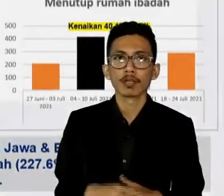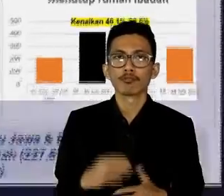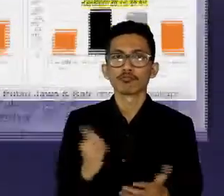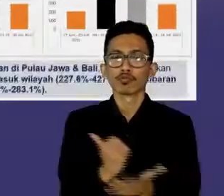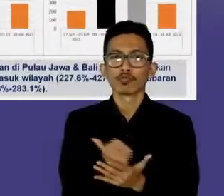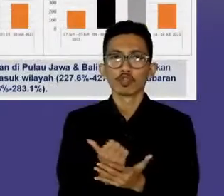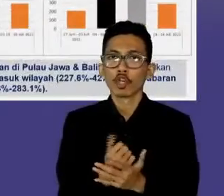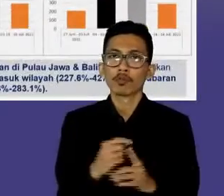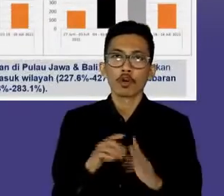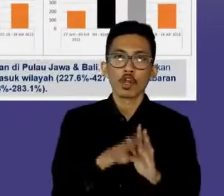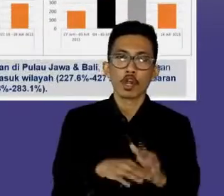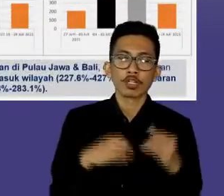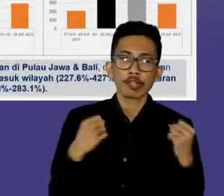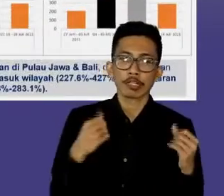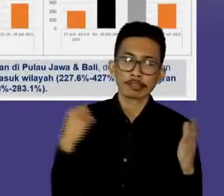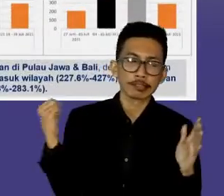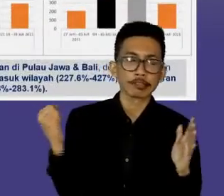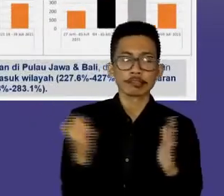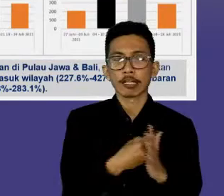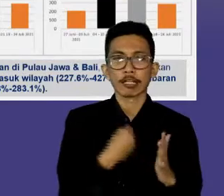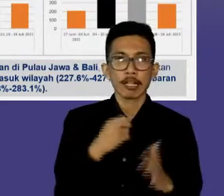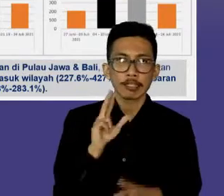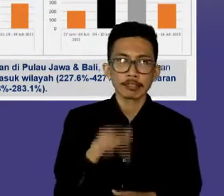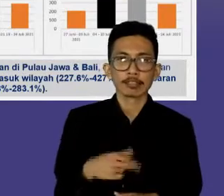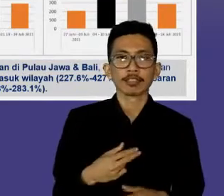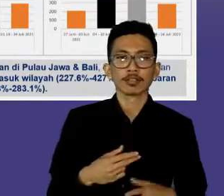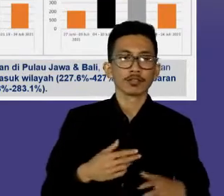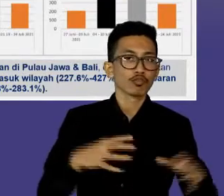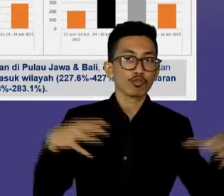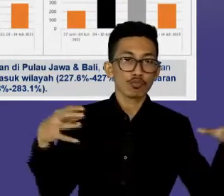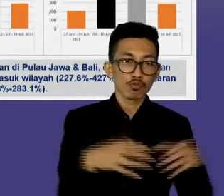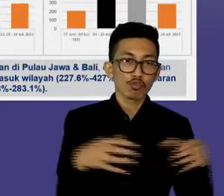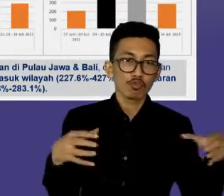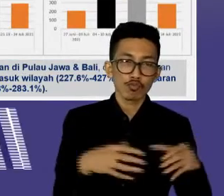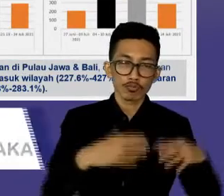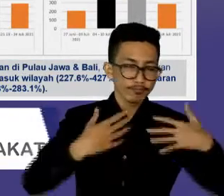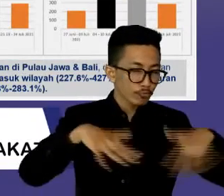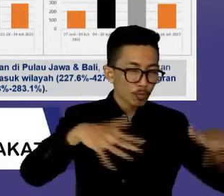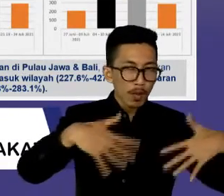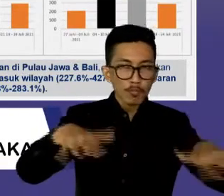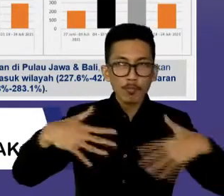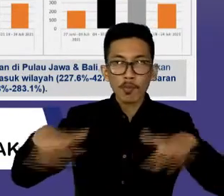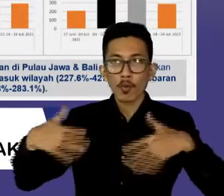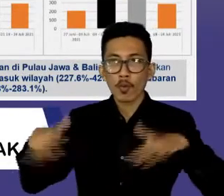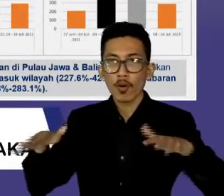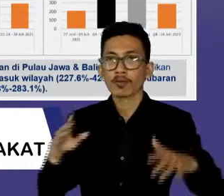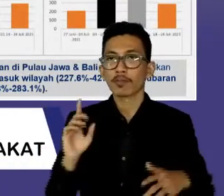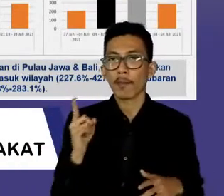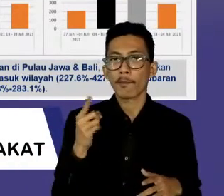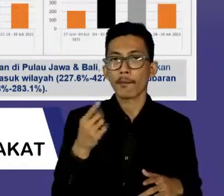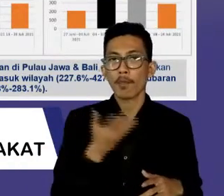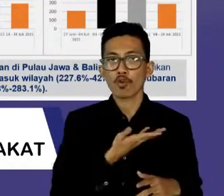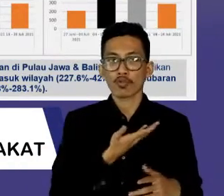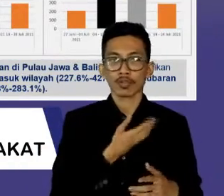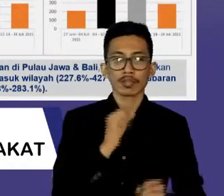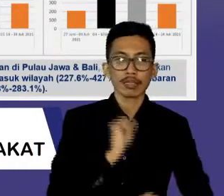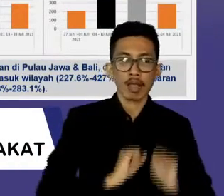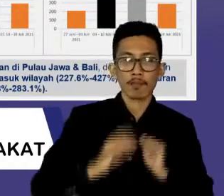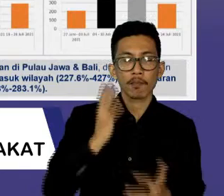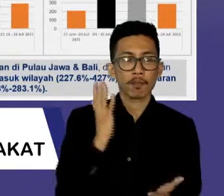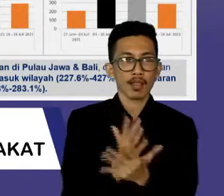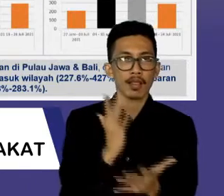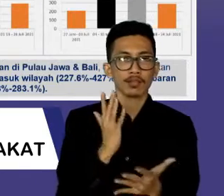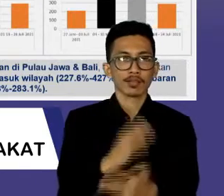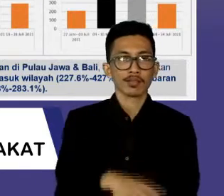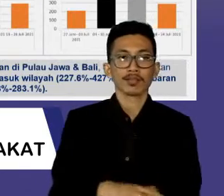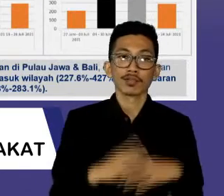lagi kegiatan penegakan disiplin, Dokter Lula, terutama pembubaran kerumunan, karena memang fokusnya membatasi mobilitas dan aktivitas. Jadi